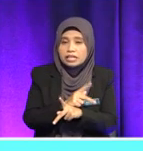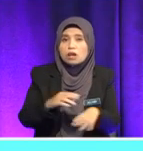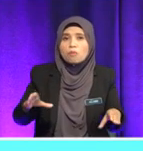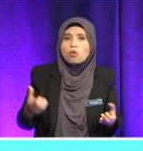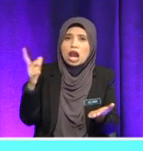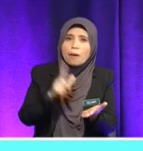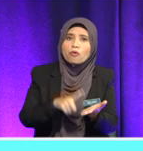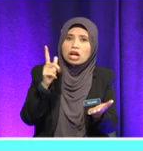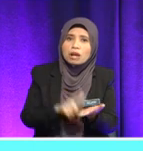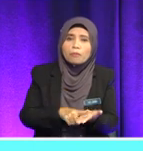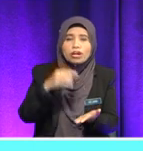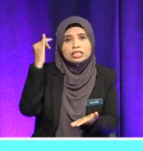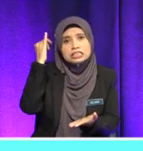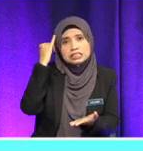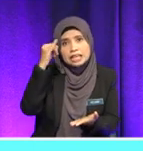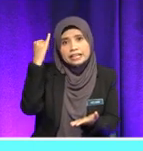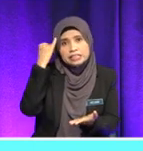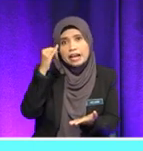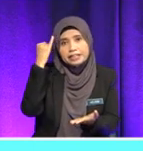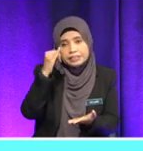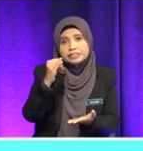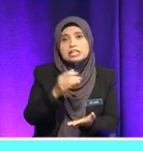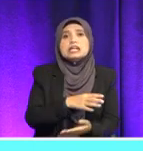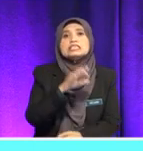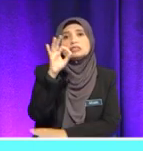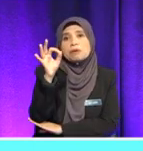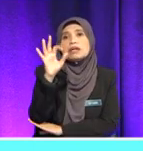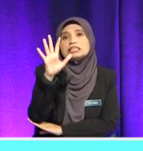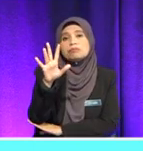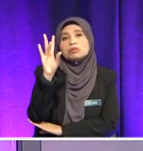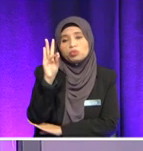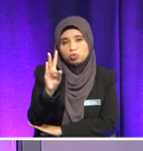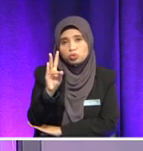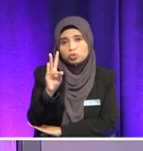laporan dan cadangan kepada perlembagaan persekutuan 1957